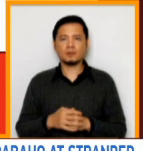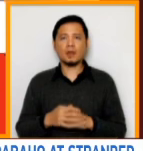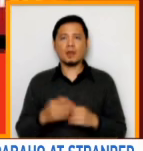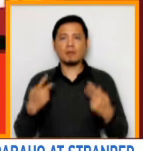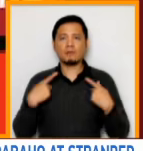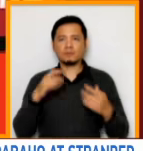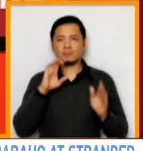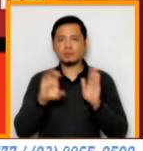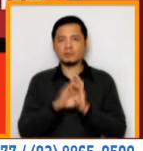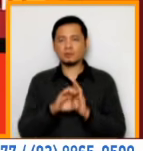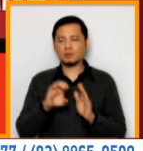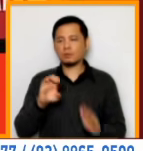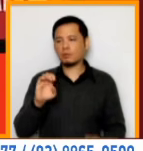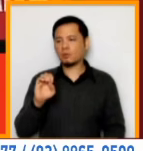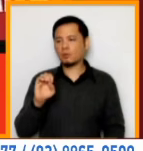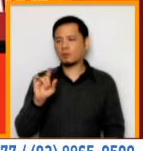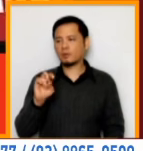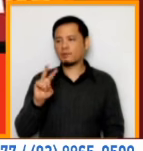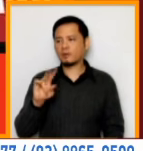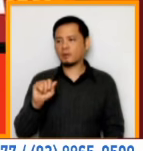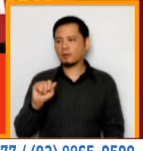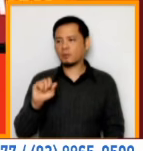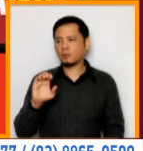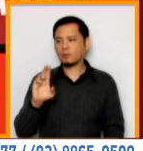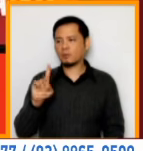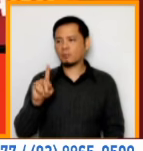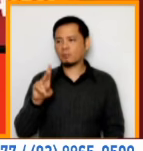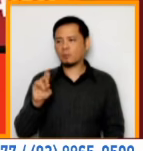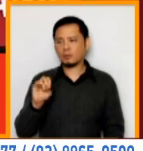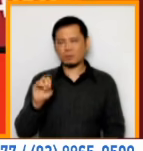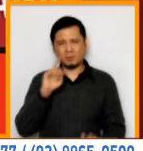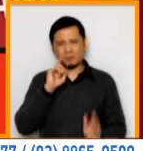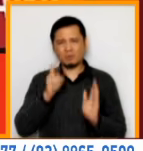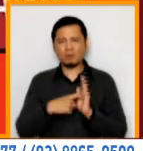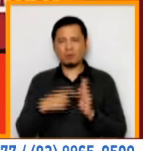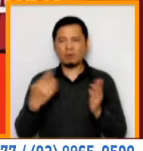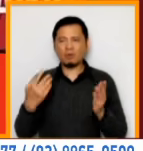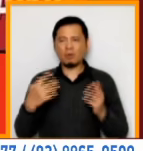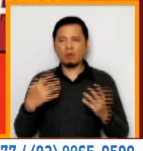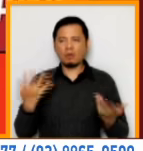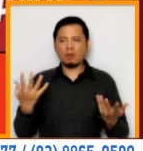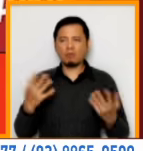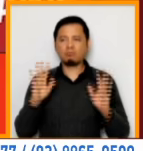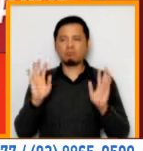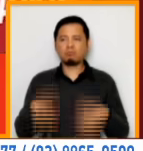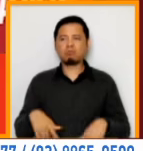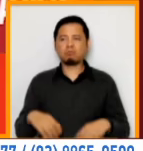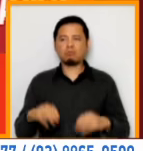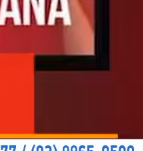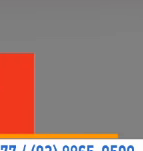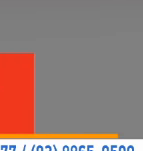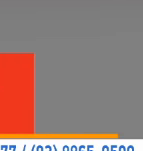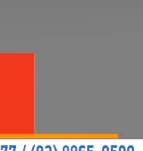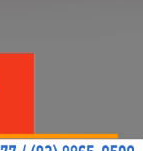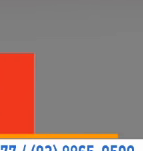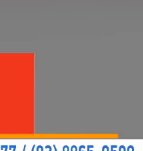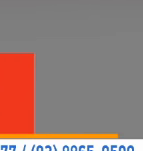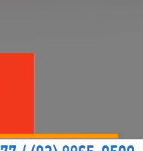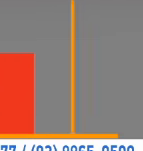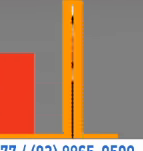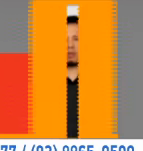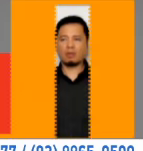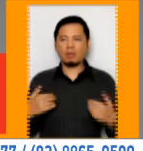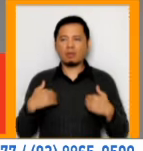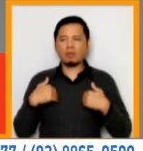Culpo. Marami ang nakulangan sa energy ni Olivia. Kung meron daw Miss Gana si Olivia, walang gana. Meron